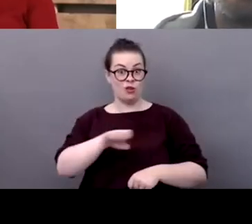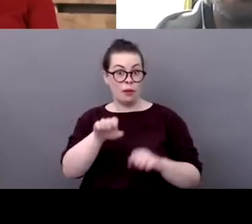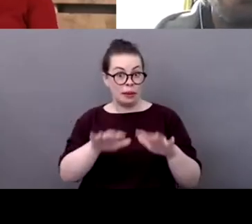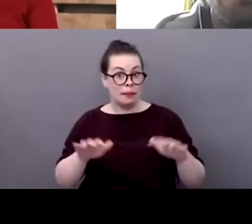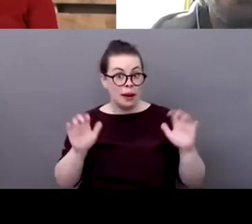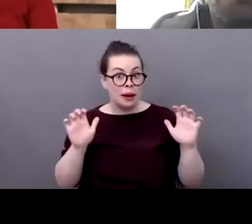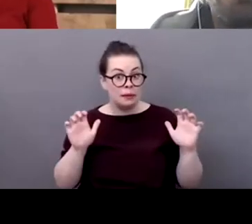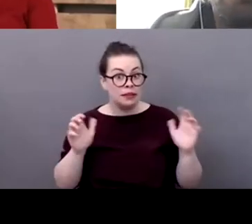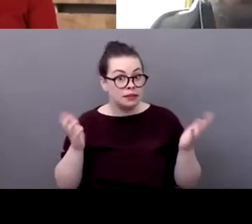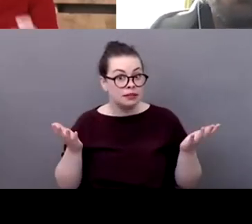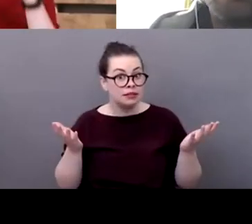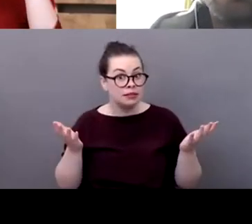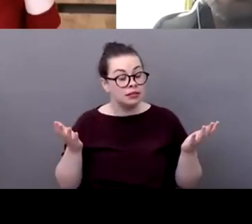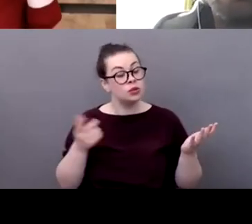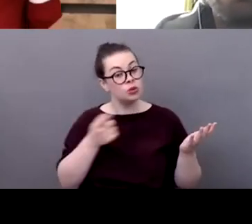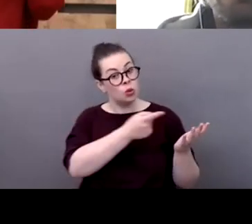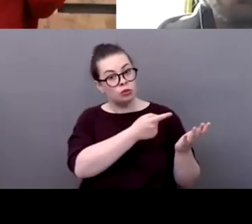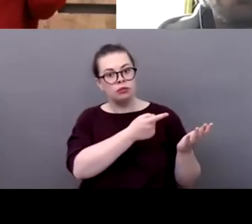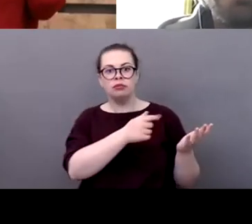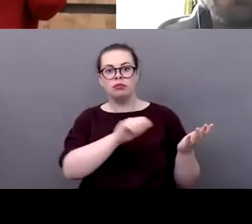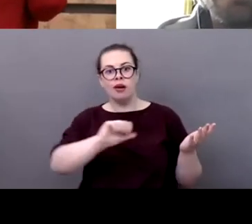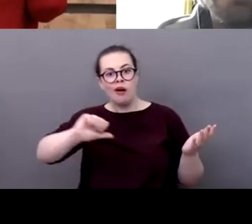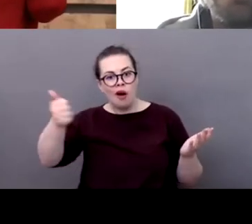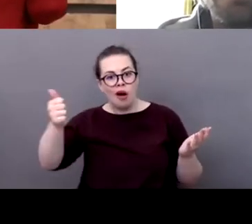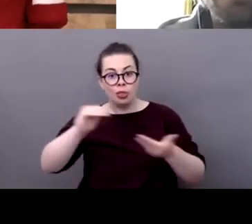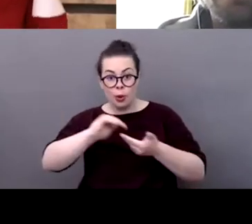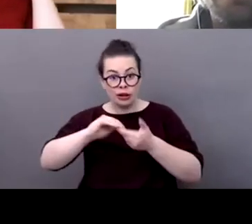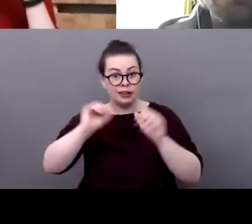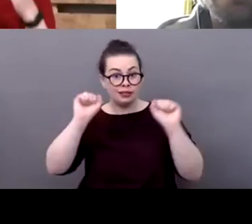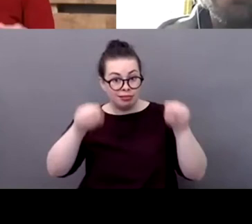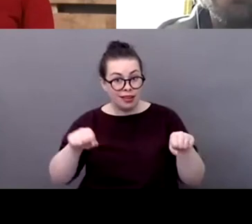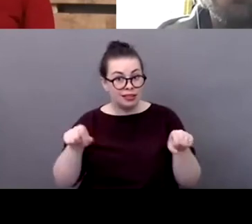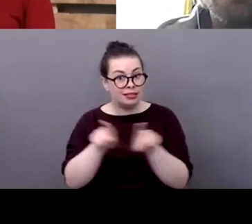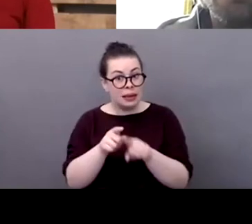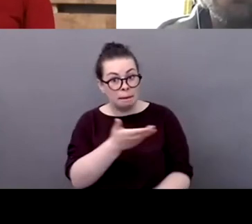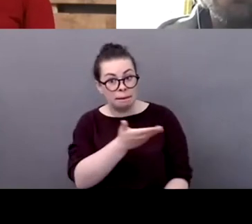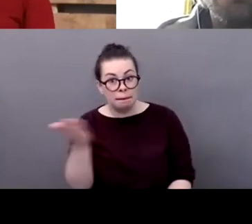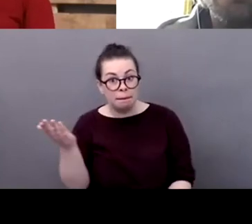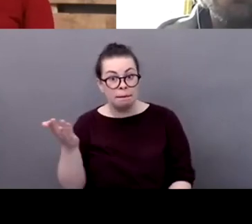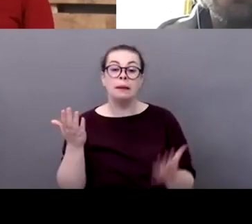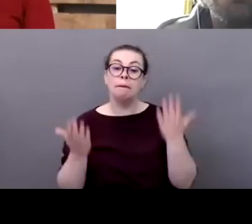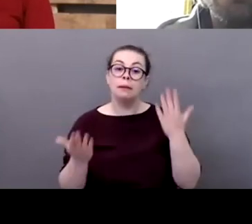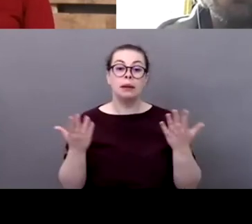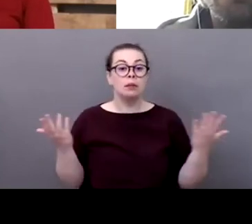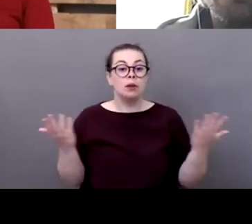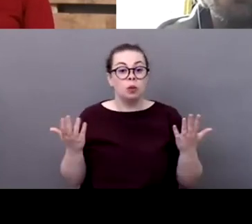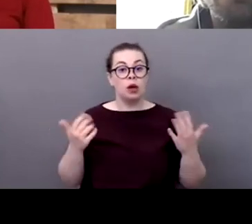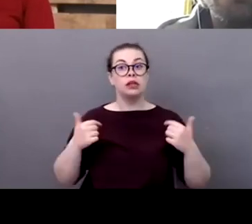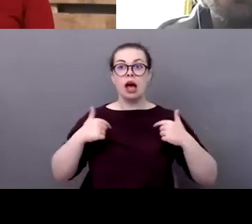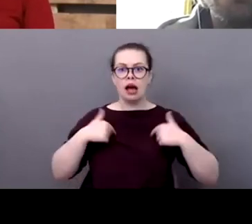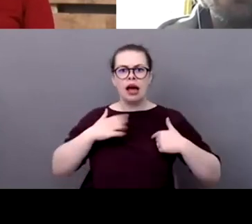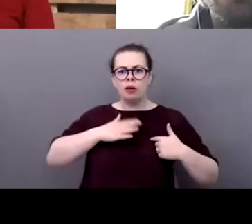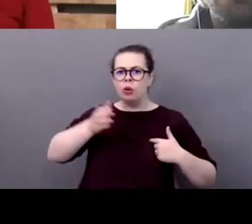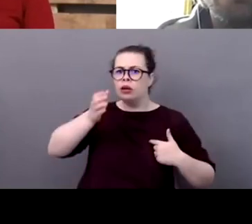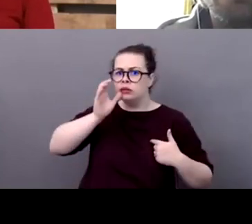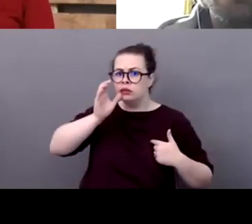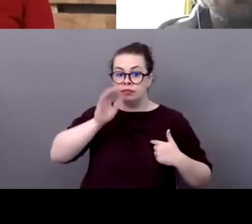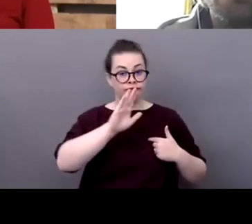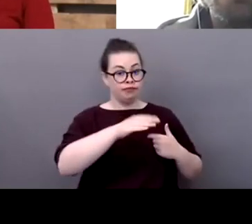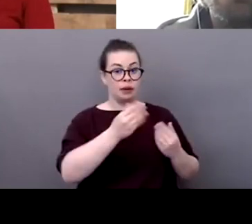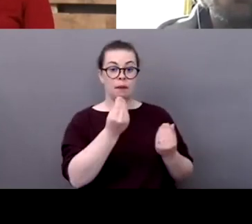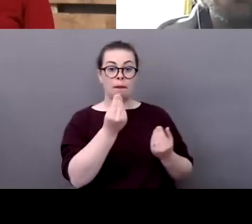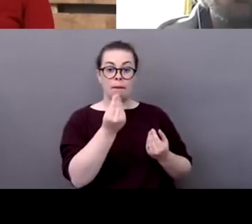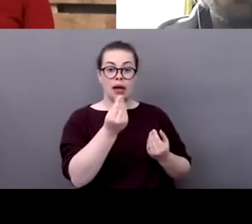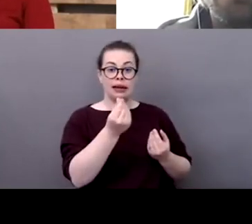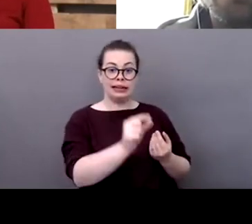crois que c'est à tous les niveaux, je pense, qu'il faut… j'ai lu le mail de Mme Le Guen. Effectivement, il faut, je